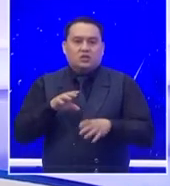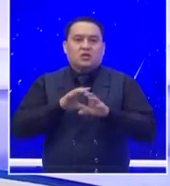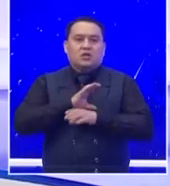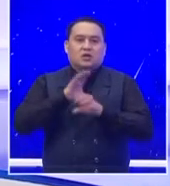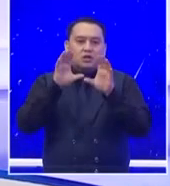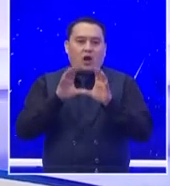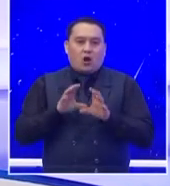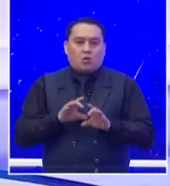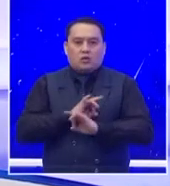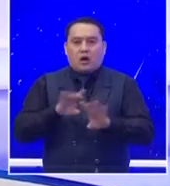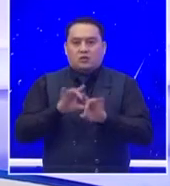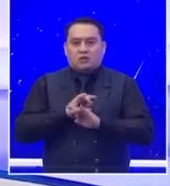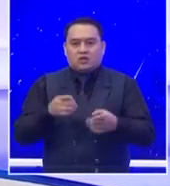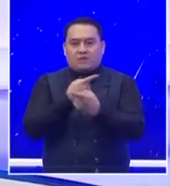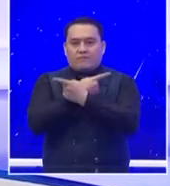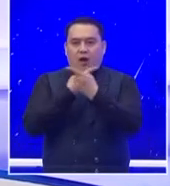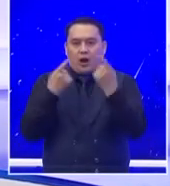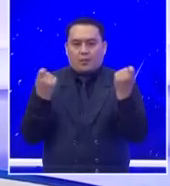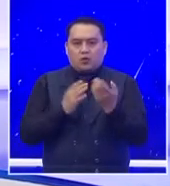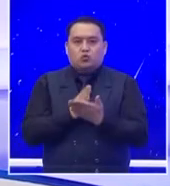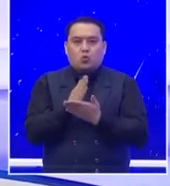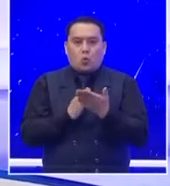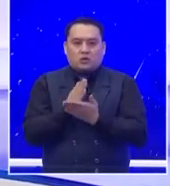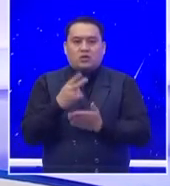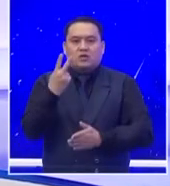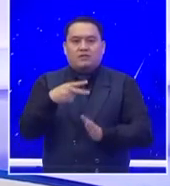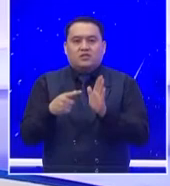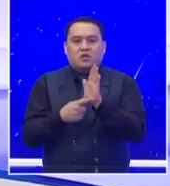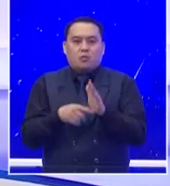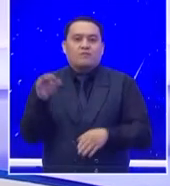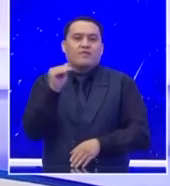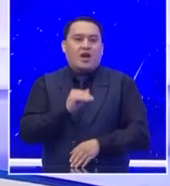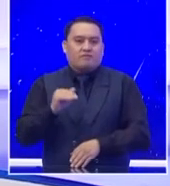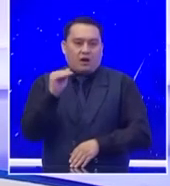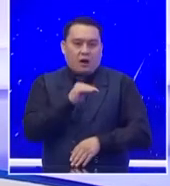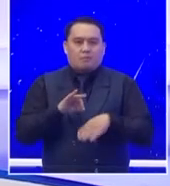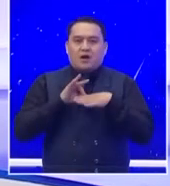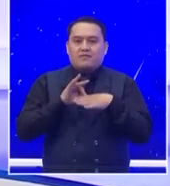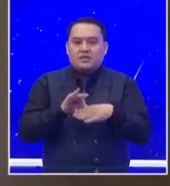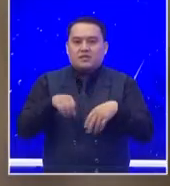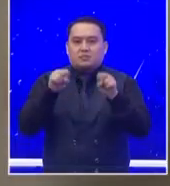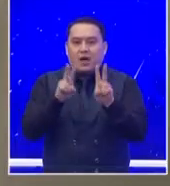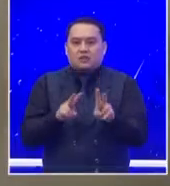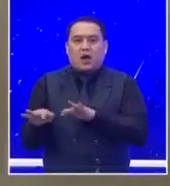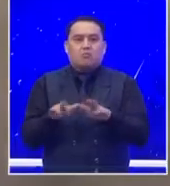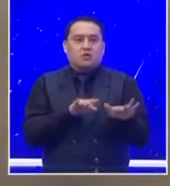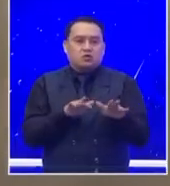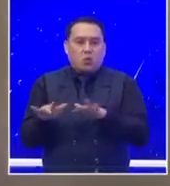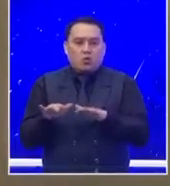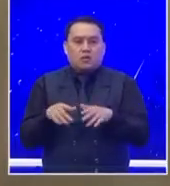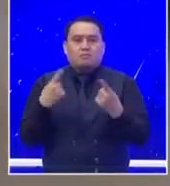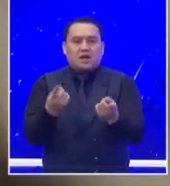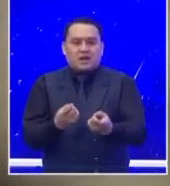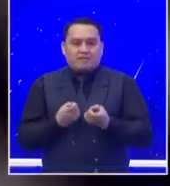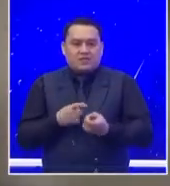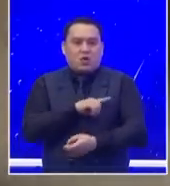России, передает закон КИЗ. По информации пресс-службы ведомства, 27 февраля в ходе проведения спецоперации с